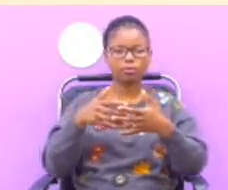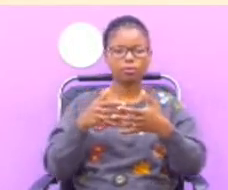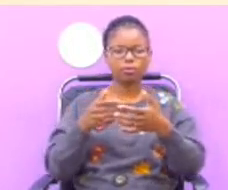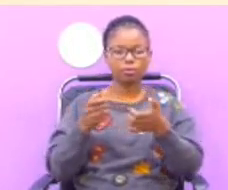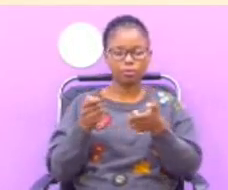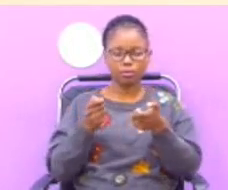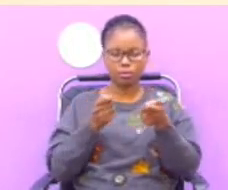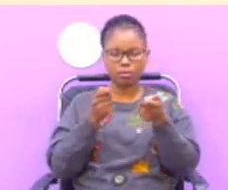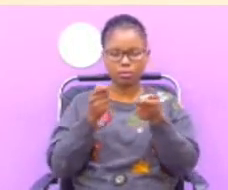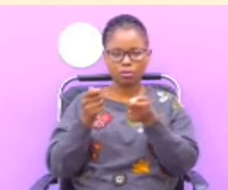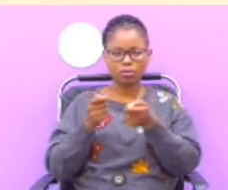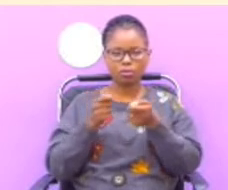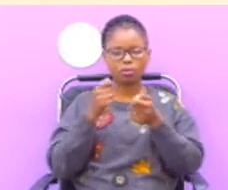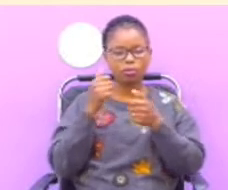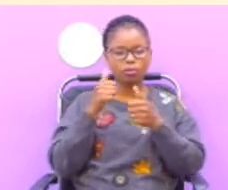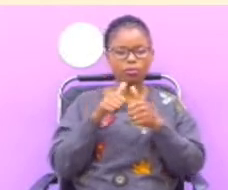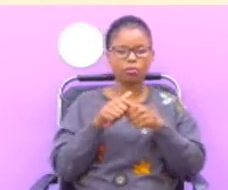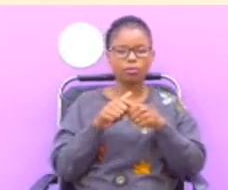githunguthagio.